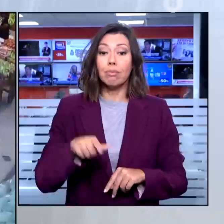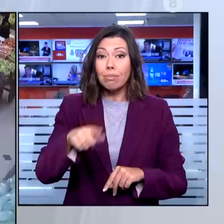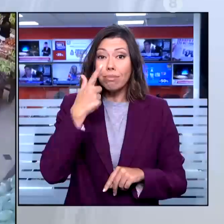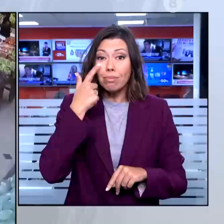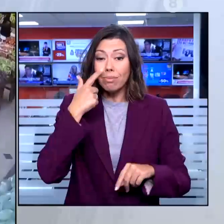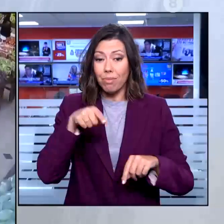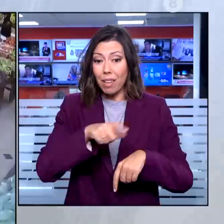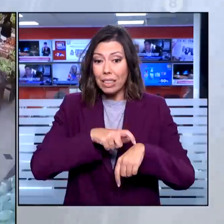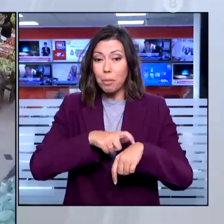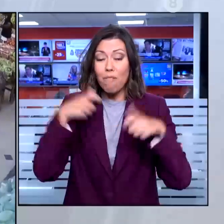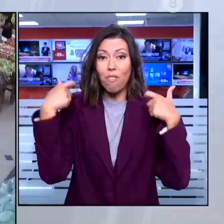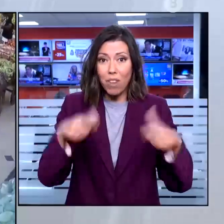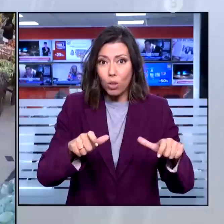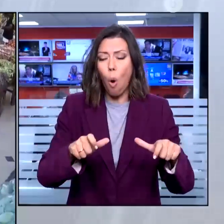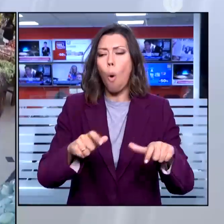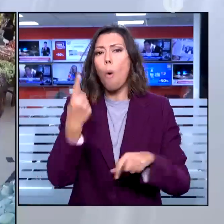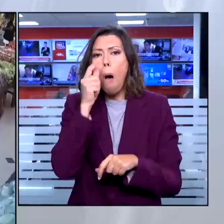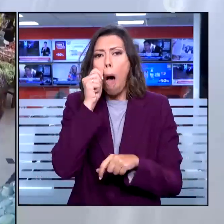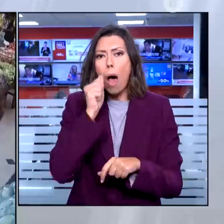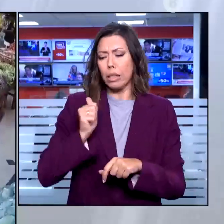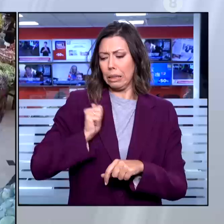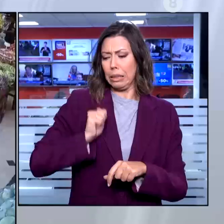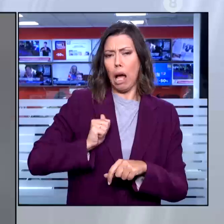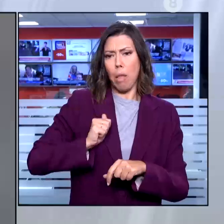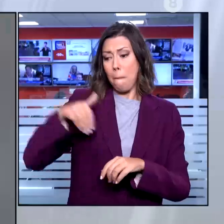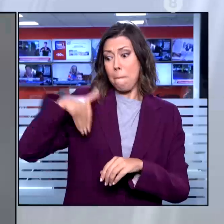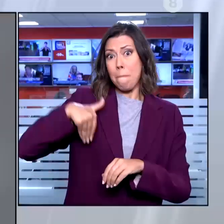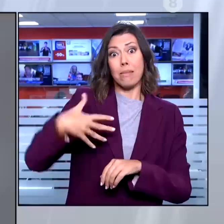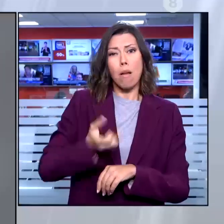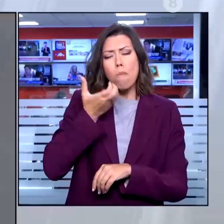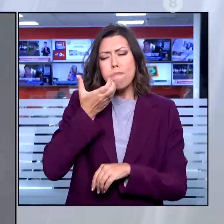Ο βομβιτής εκρήγνεται στην τσάντα ενός άντρας σε μανάβικο στη Βηρυτό.